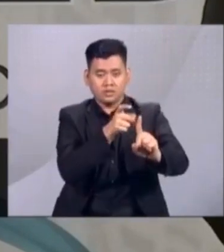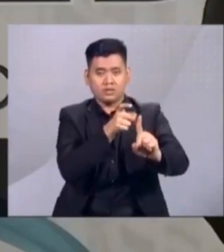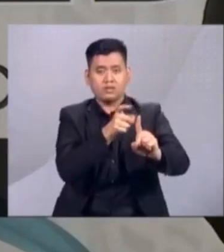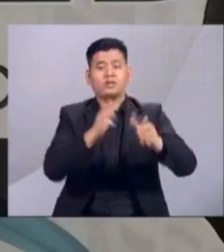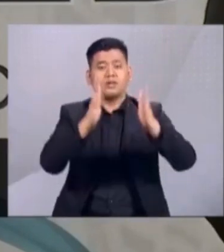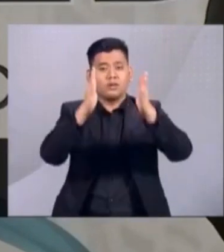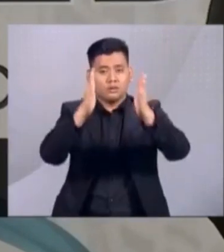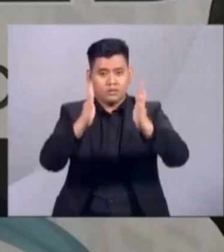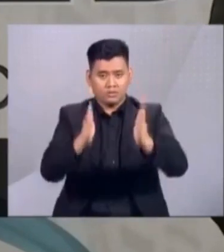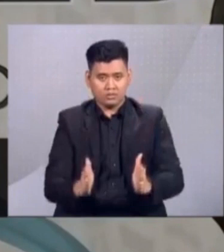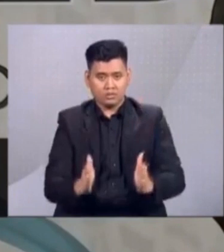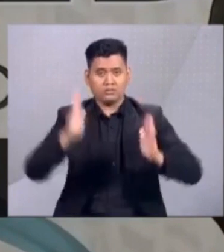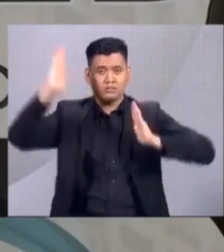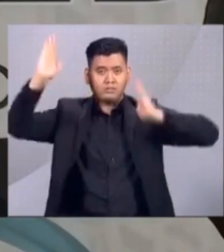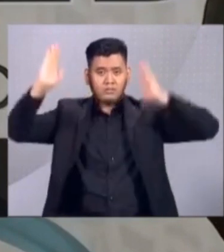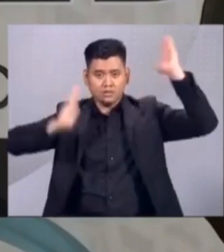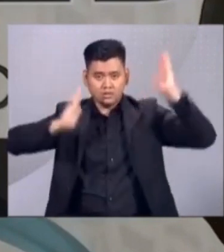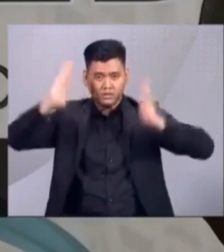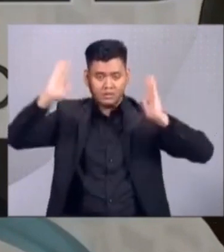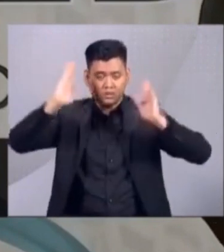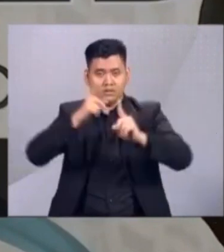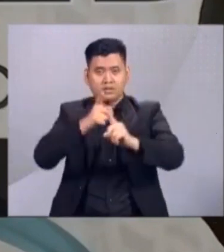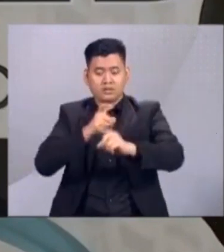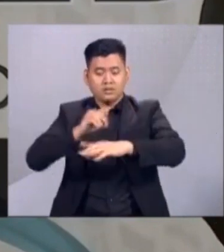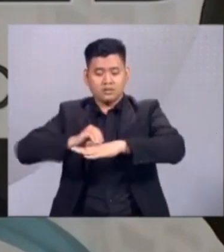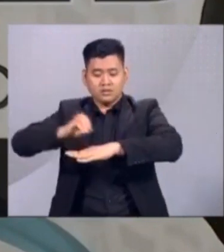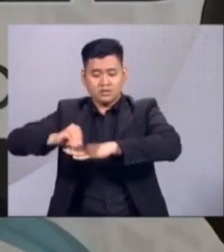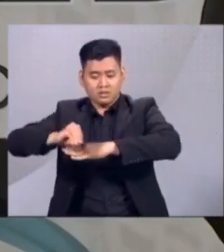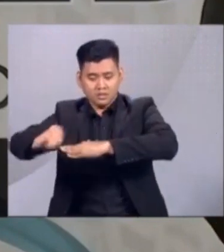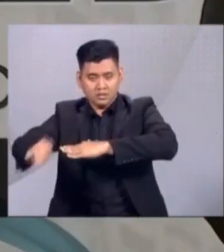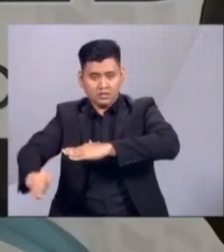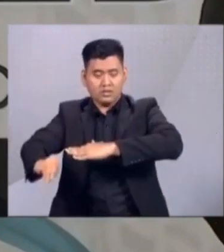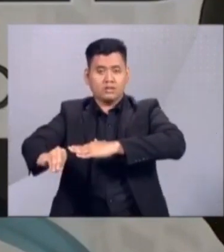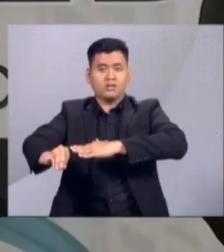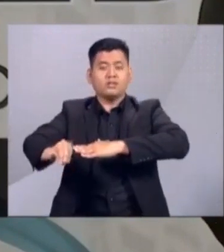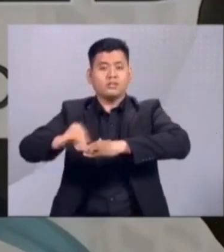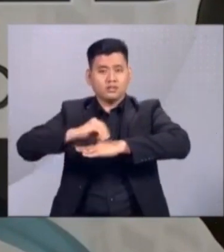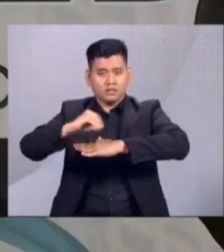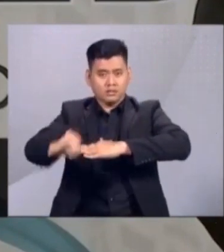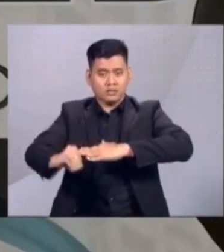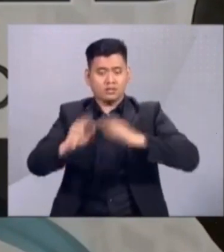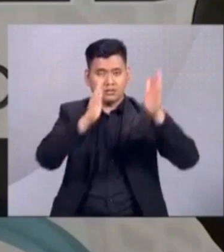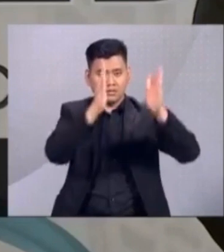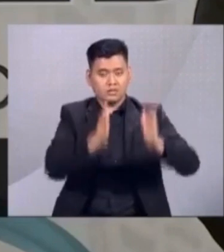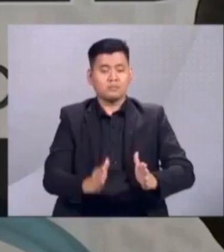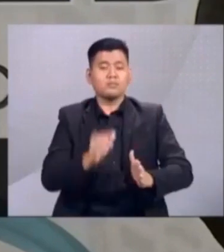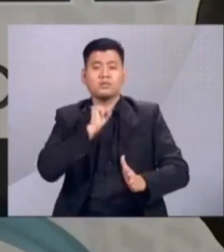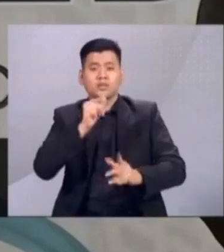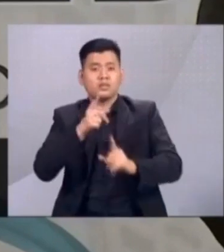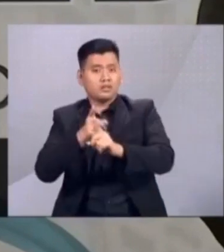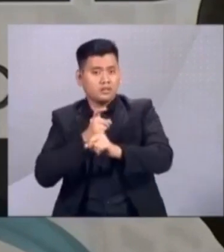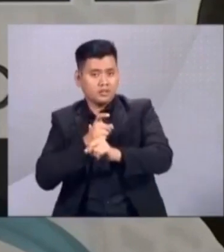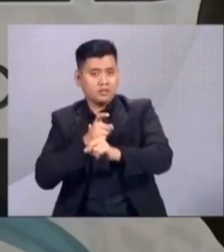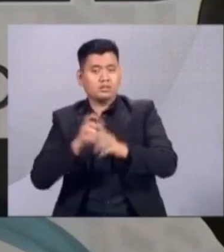Malaysia. Bagi kes jangkitan dalam negara di kalangan bukan warga negara Malaysia adalah seperti berikut.